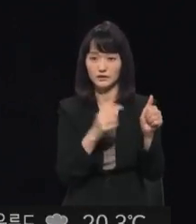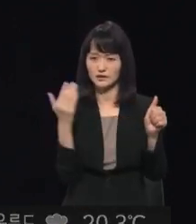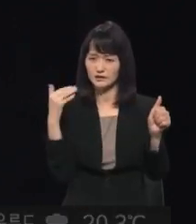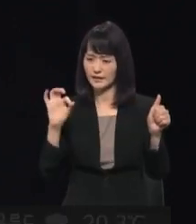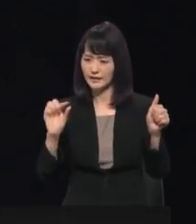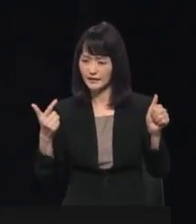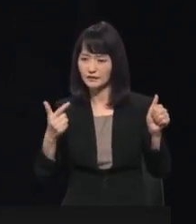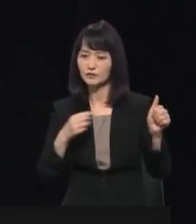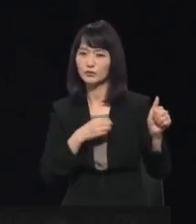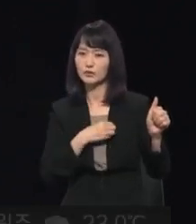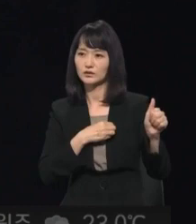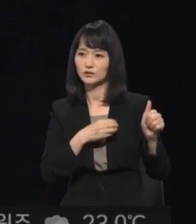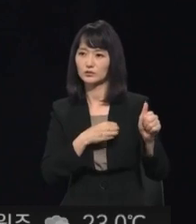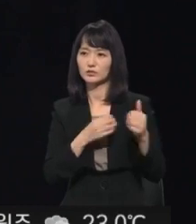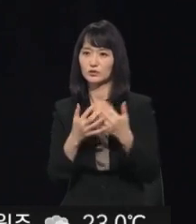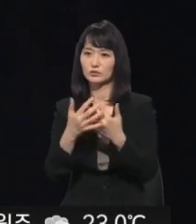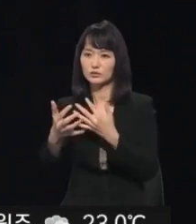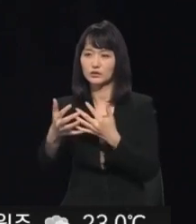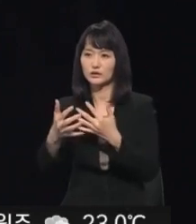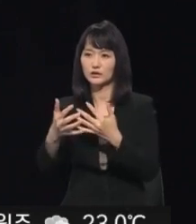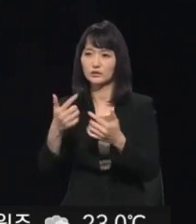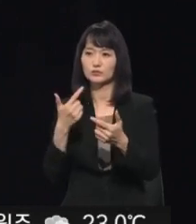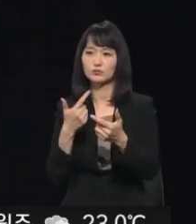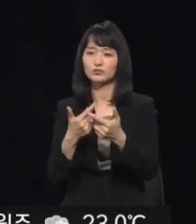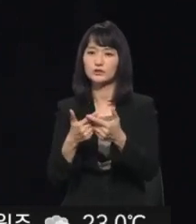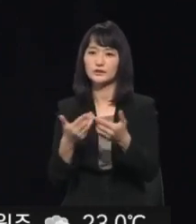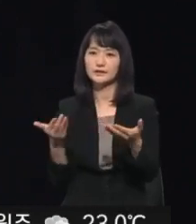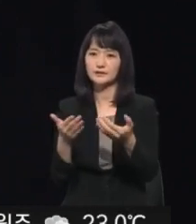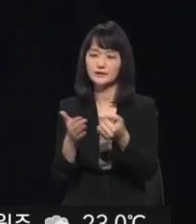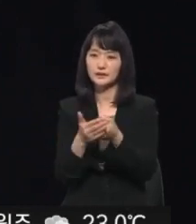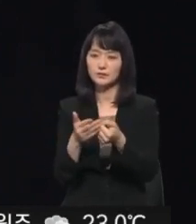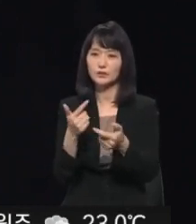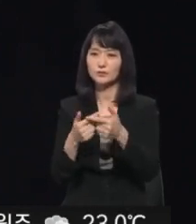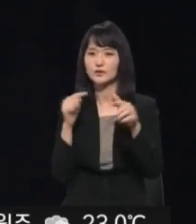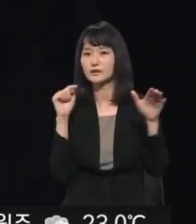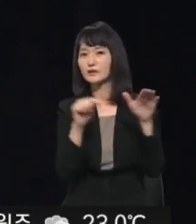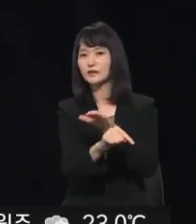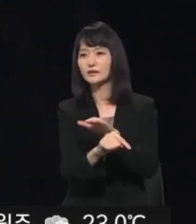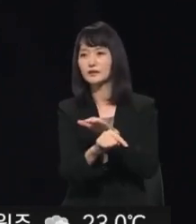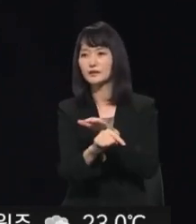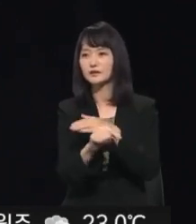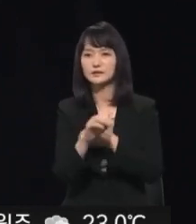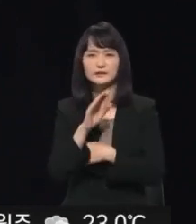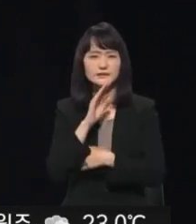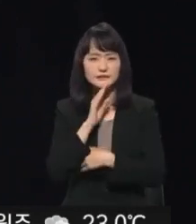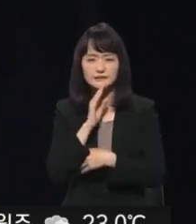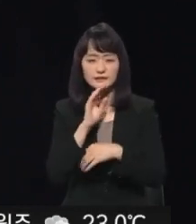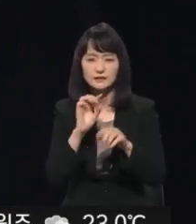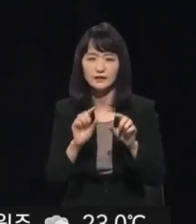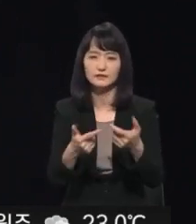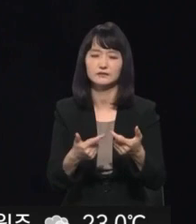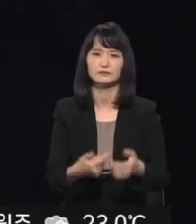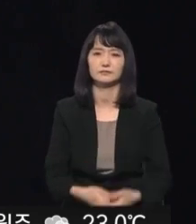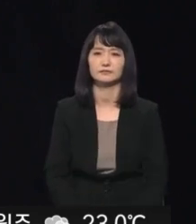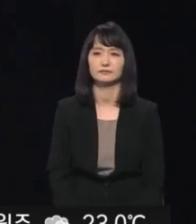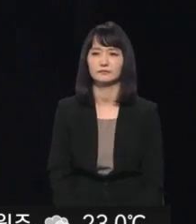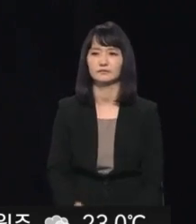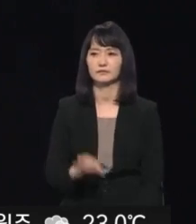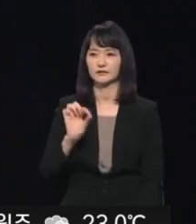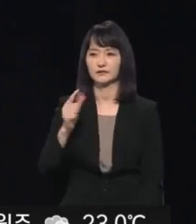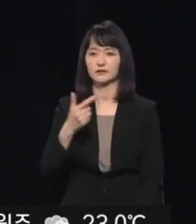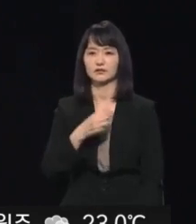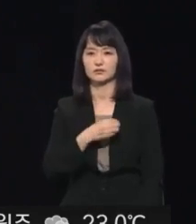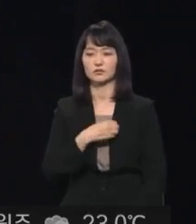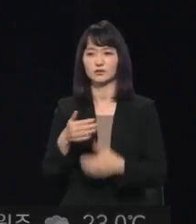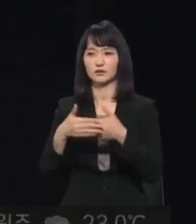의총 하다가 나중에 부산의 무슨 일종의 똑 같다 라고 얘기했는데 그게 이제 사실과 다르다 뭐 안 온실에서 얘기가